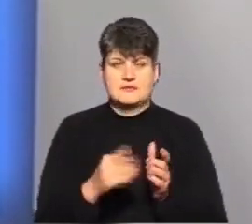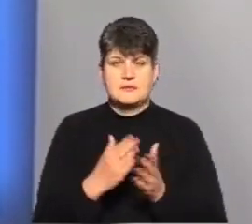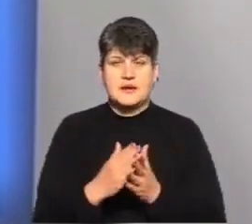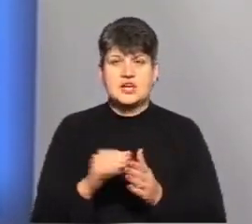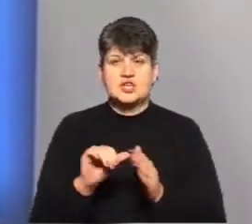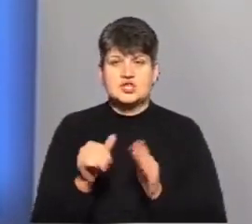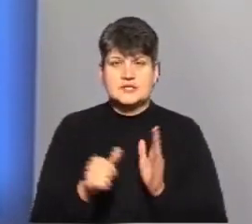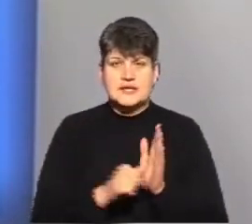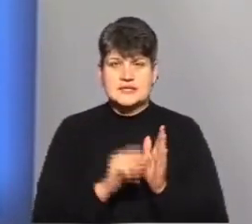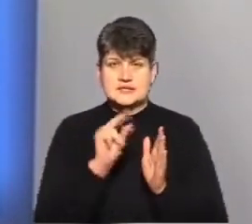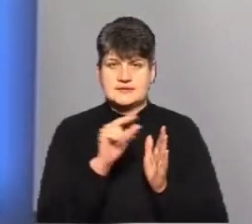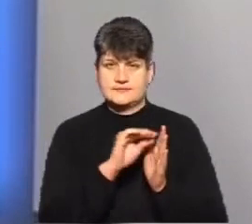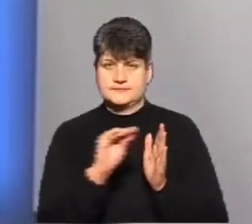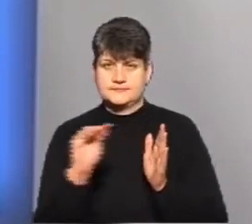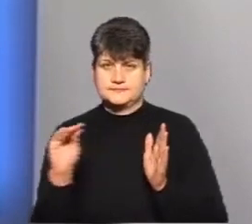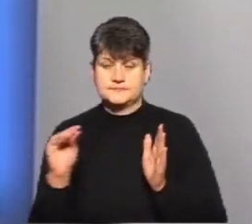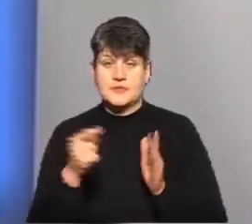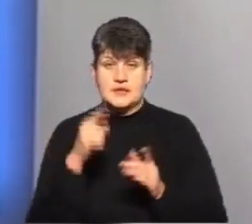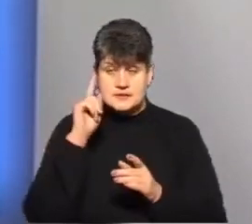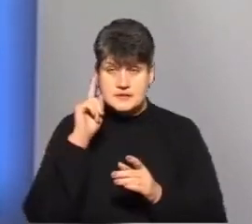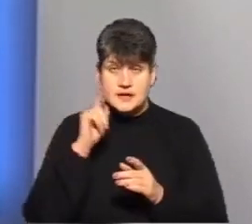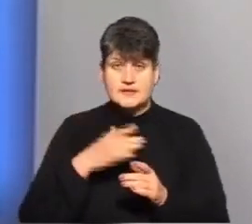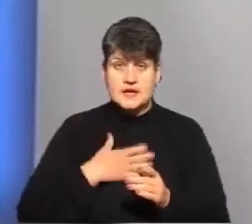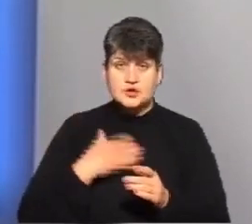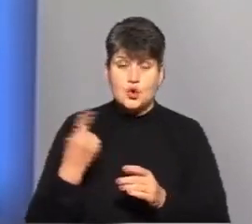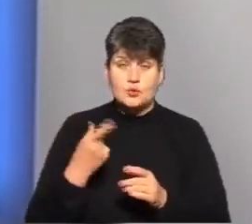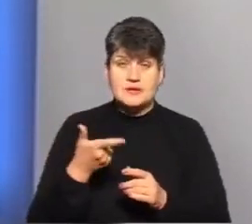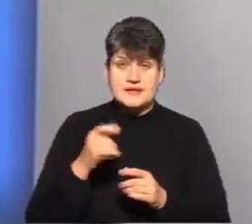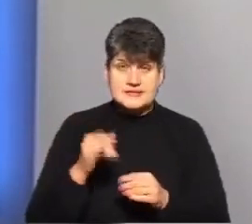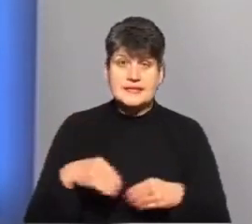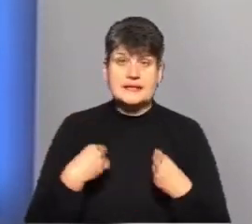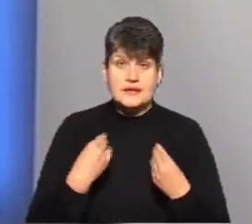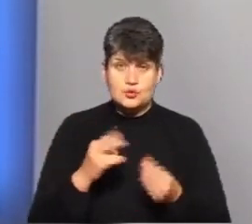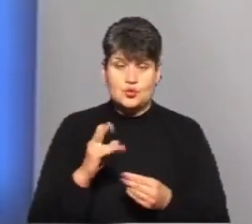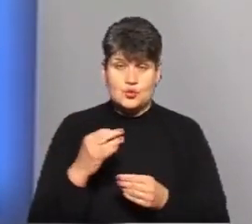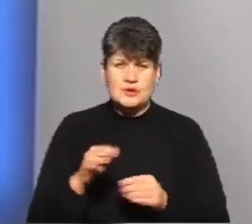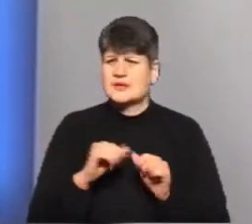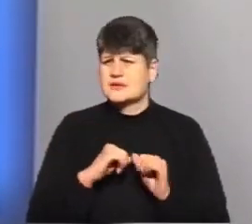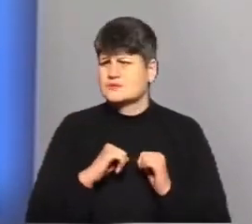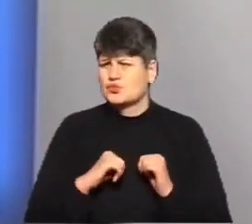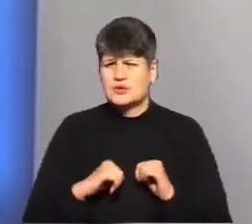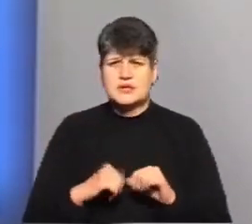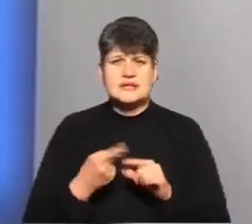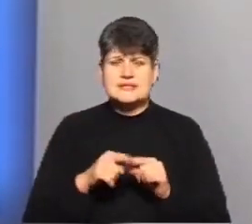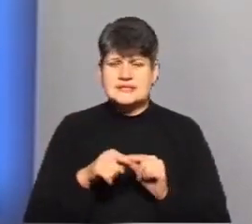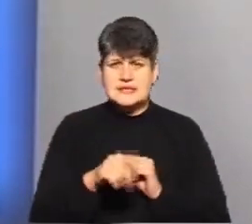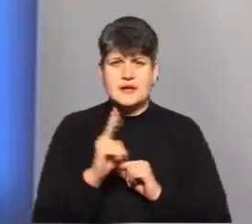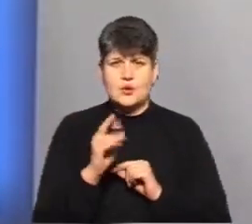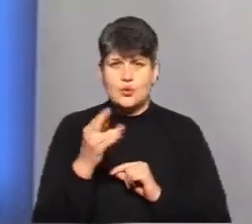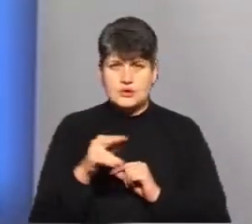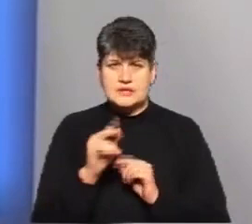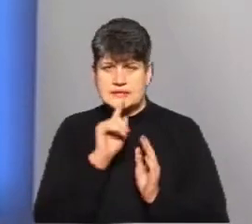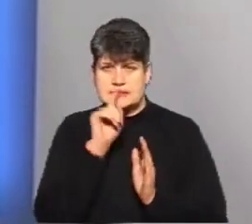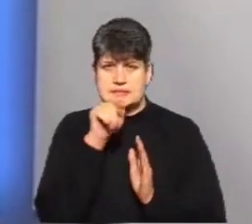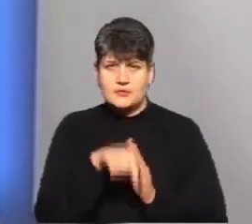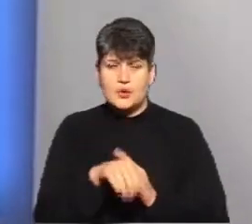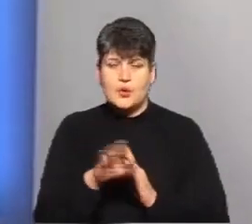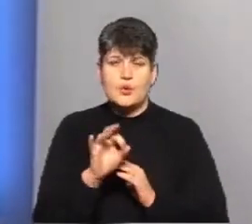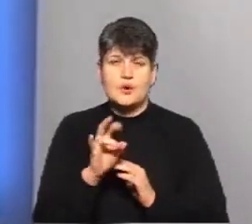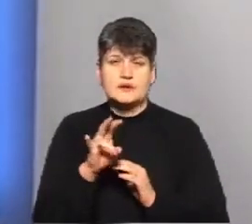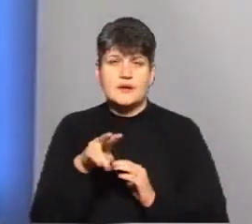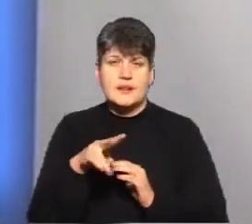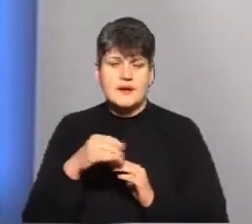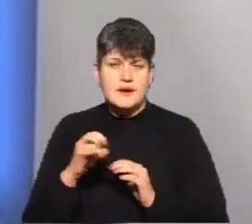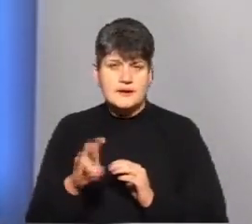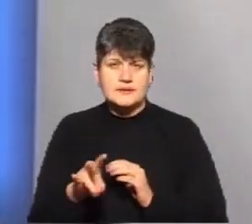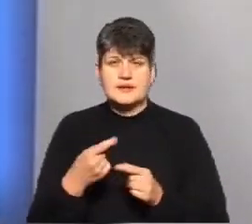ти маєш цей код, наші облгази дають ці коди, ти спокійно з цим кодом заходиш в онлайн, чи заходиш в будь-який з банків,